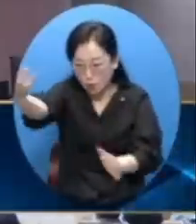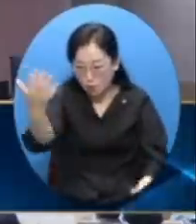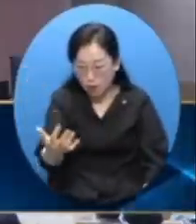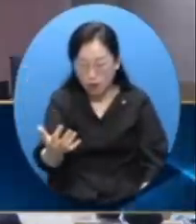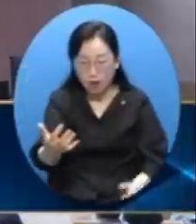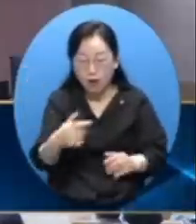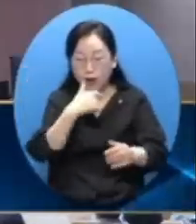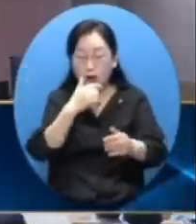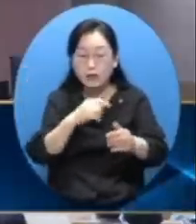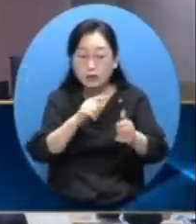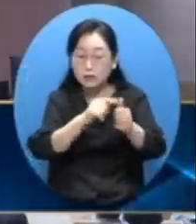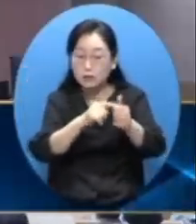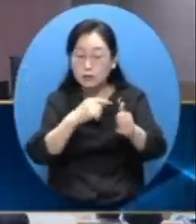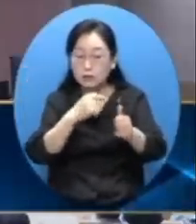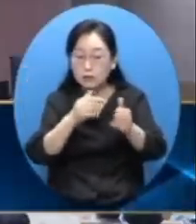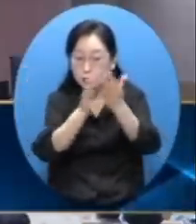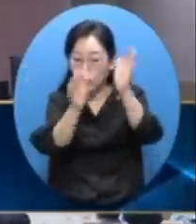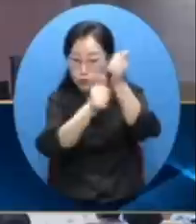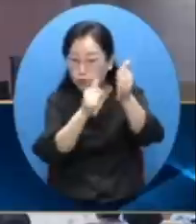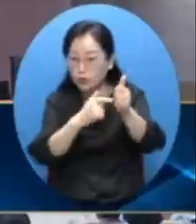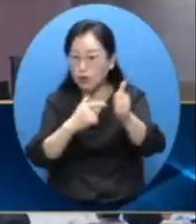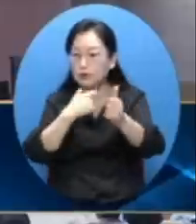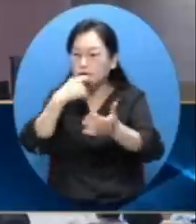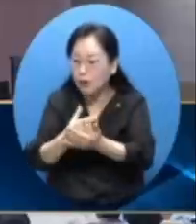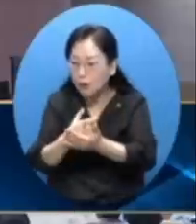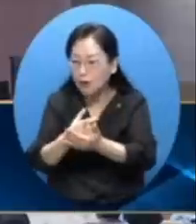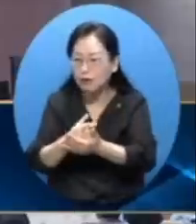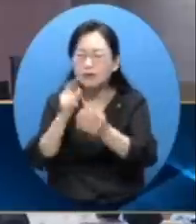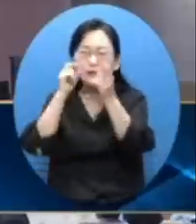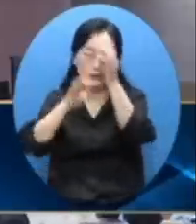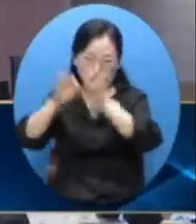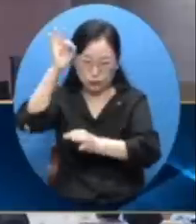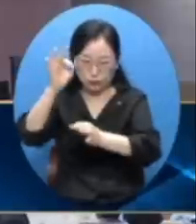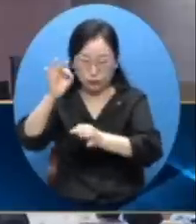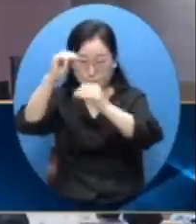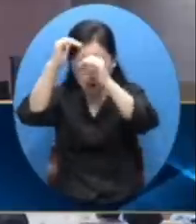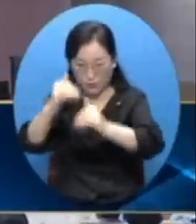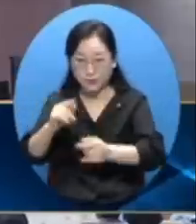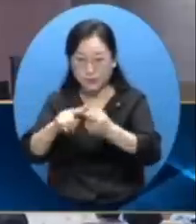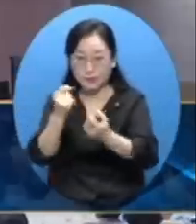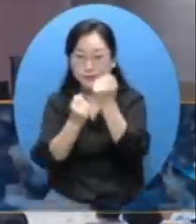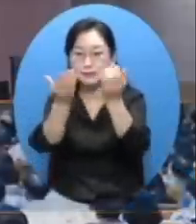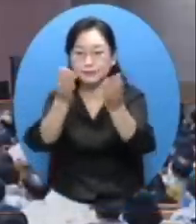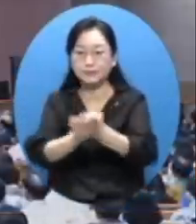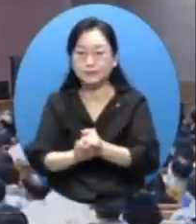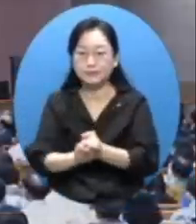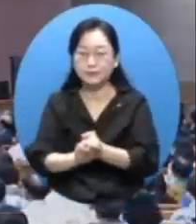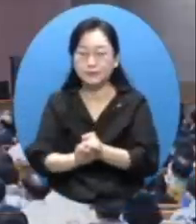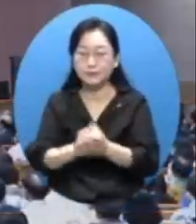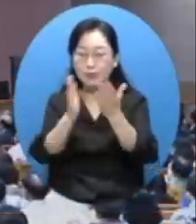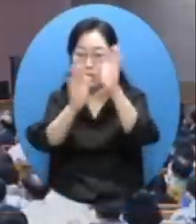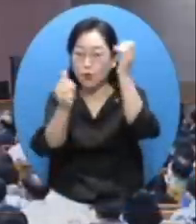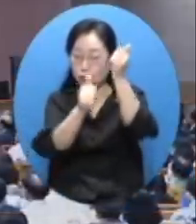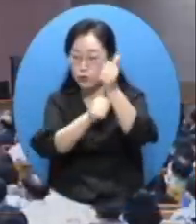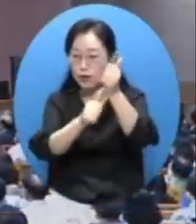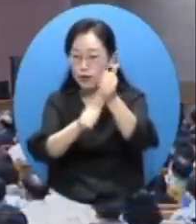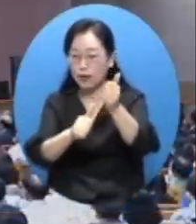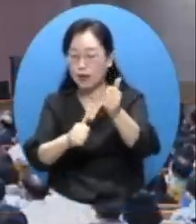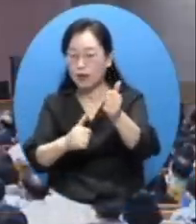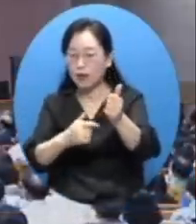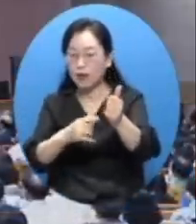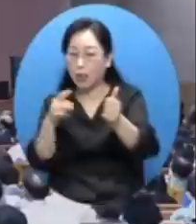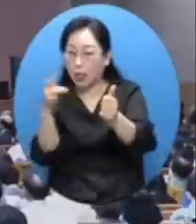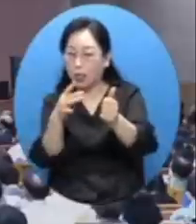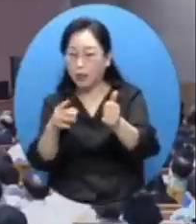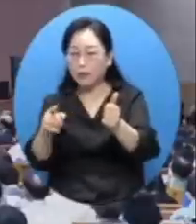되는데 오늘 그 내용을 가지고 우리에게 주시는 은혜를 살펴보기 원합니다. 여호수아를 속인 기브온 주민들에 대해서